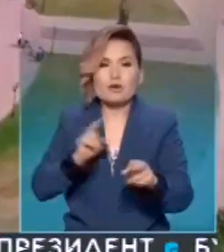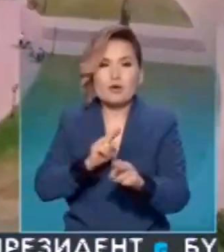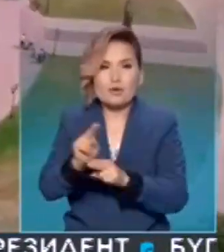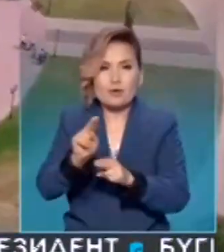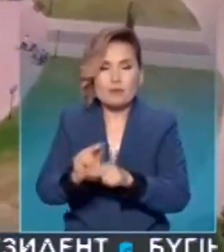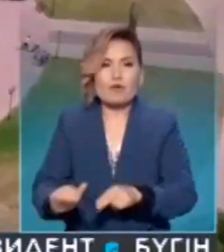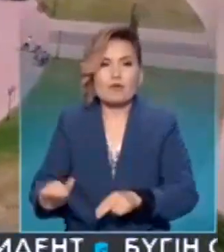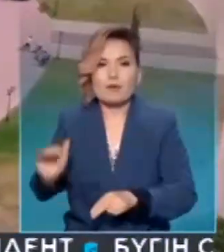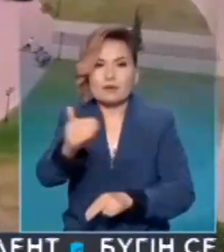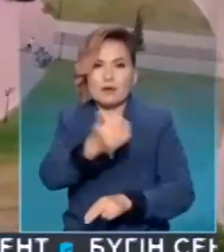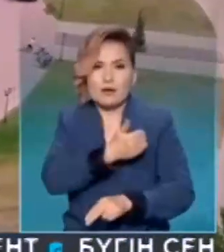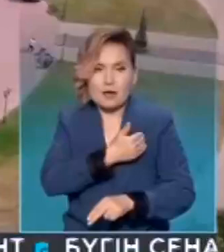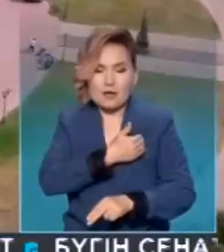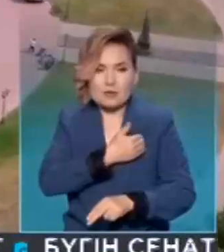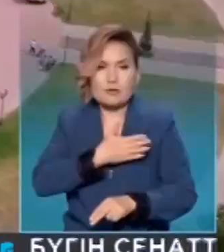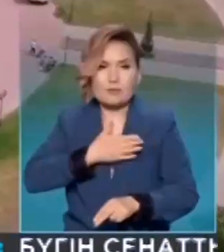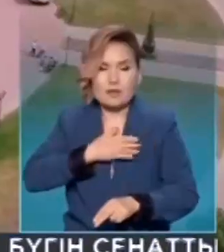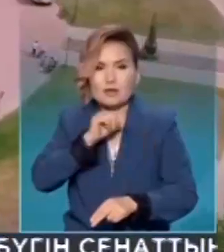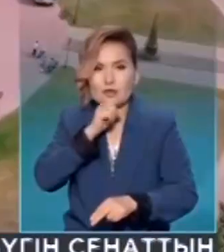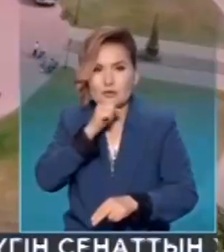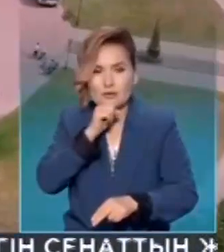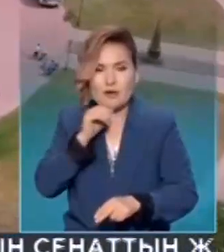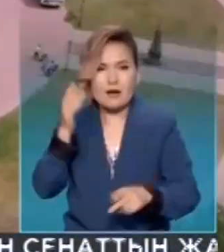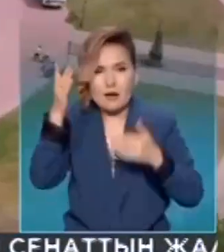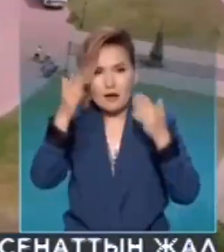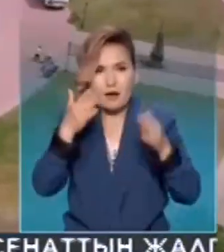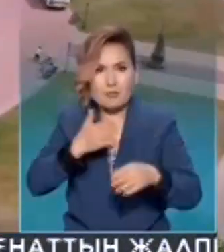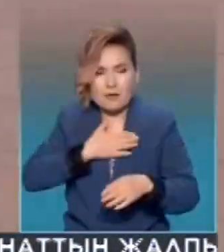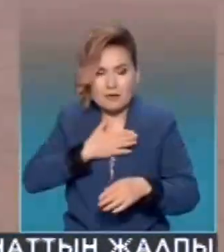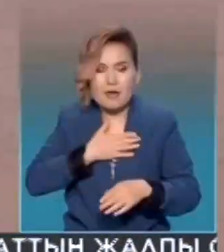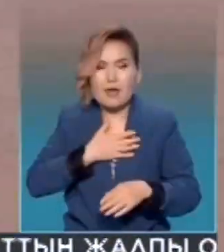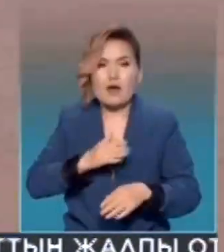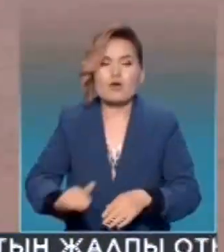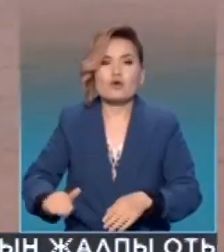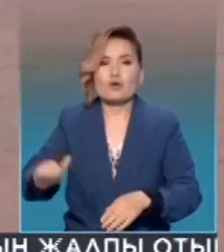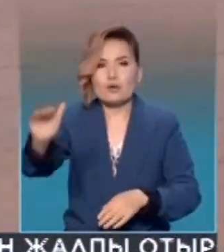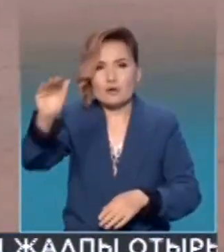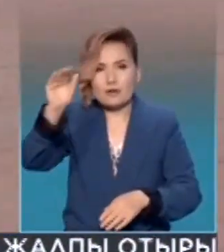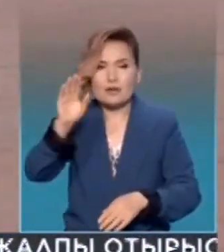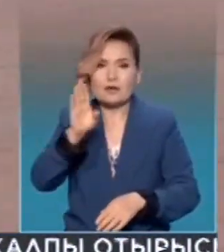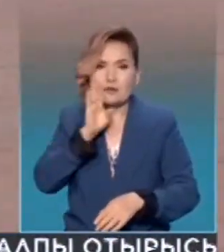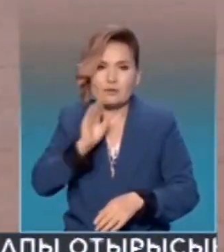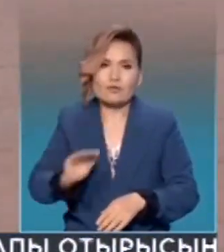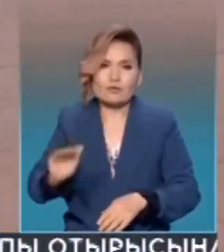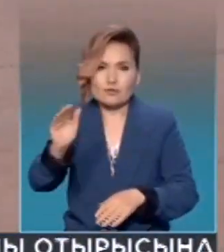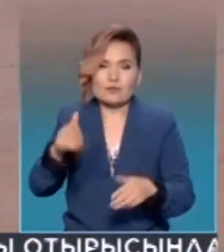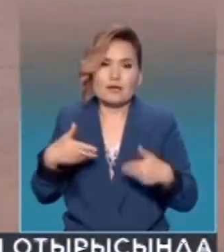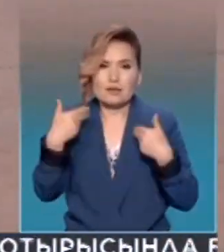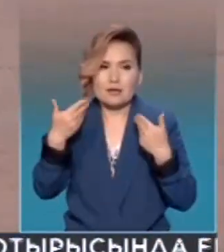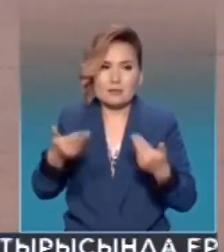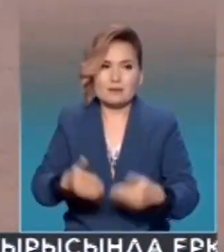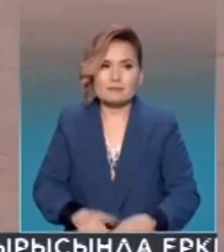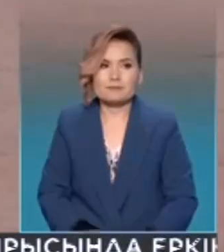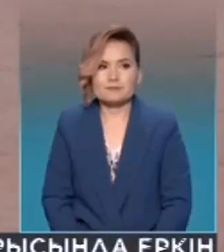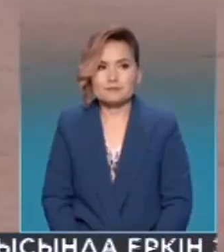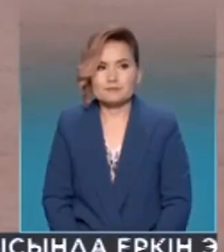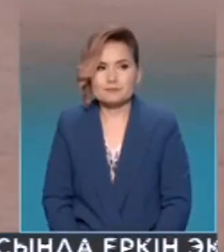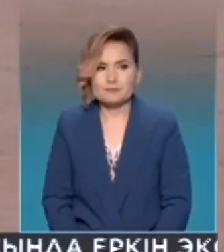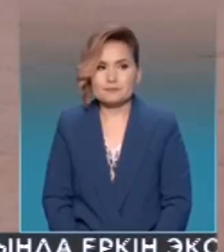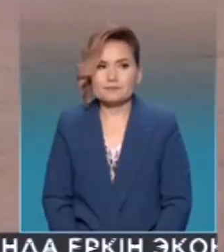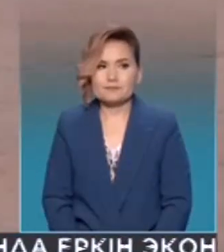деген баламыз деген сол үлкен азамат болсын немереміз. 2 3